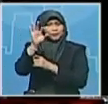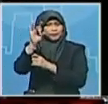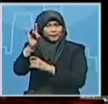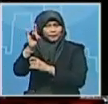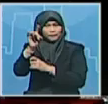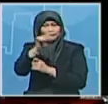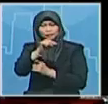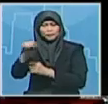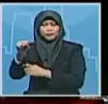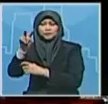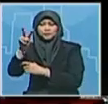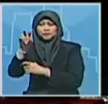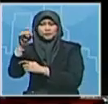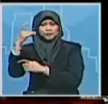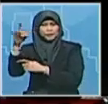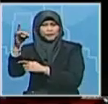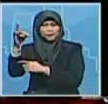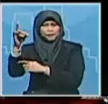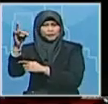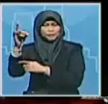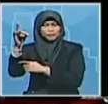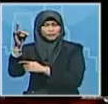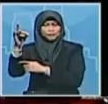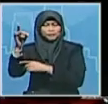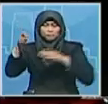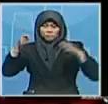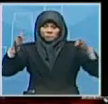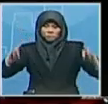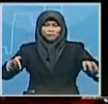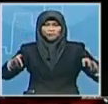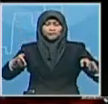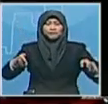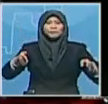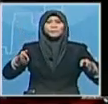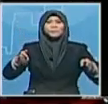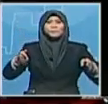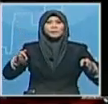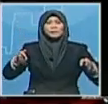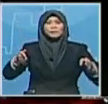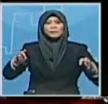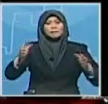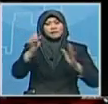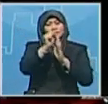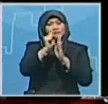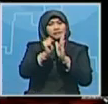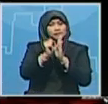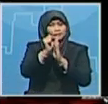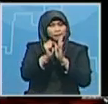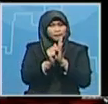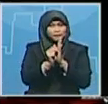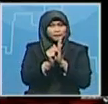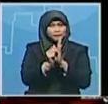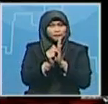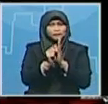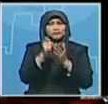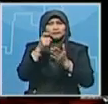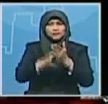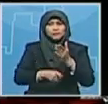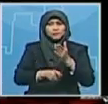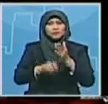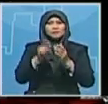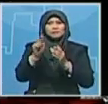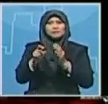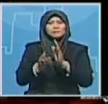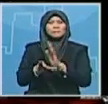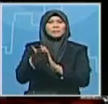sehingga 2018. Di mana pada waktu itu, prasyaratnya ialah tol ini akan